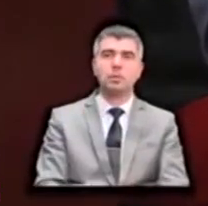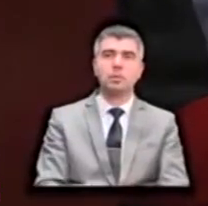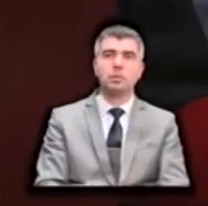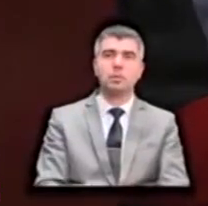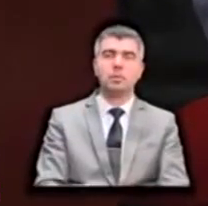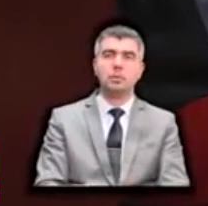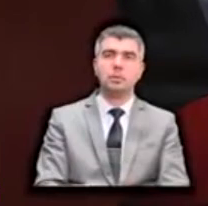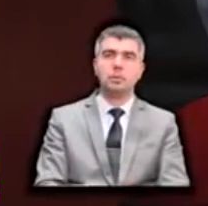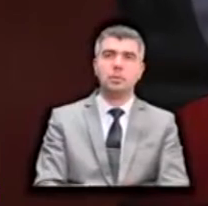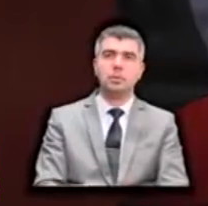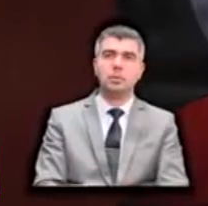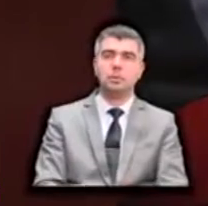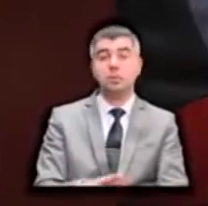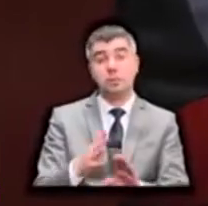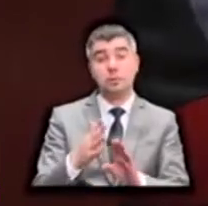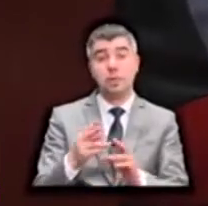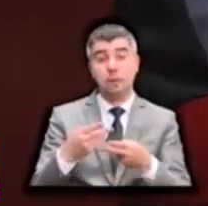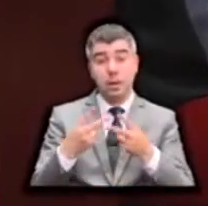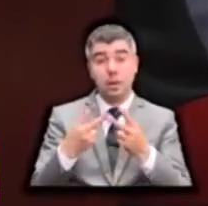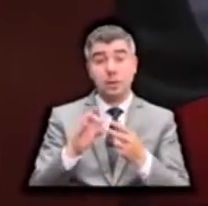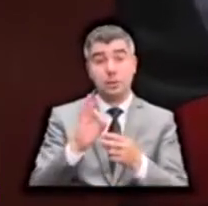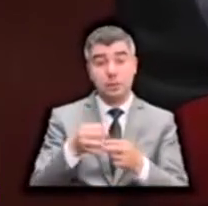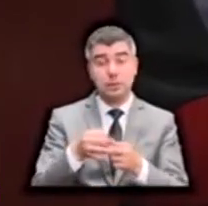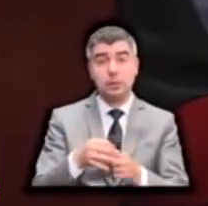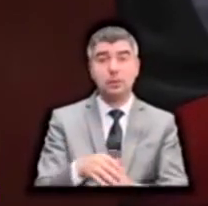أعتقد هذه المعطيات تدل